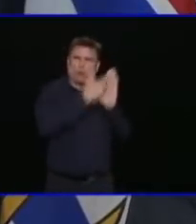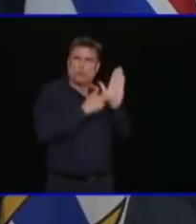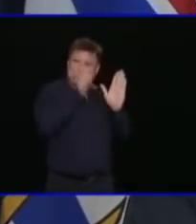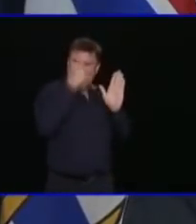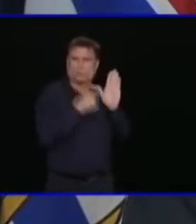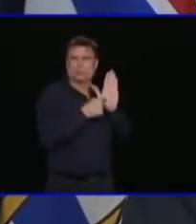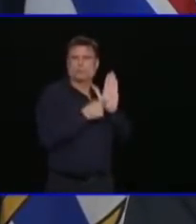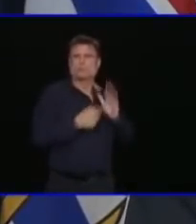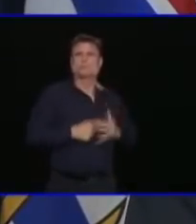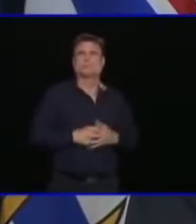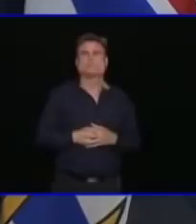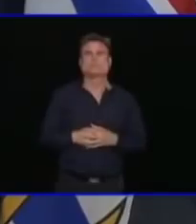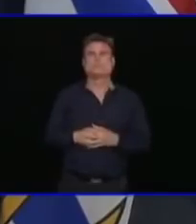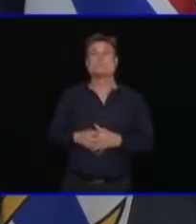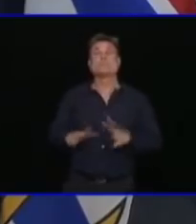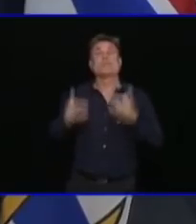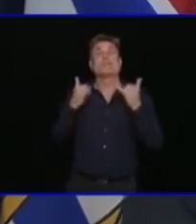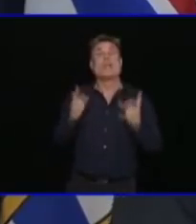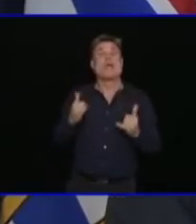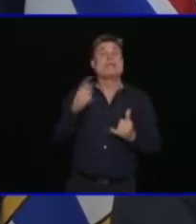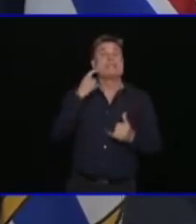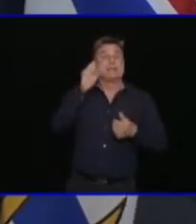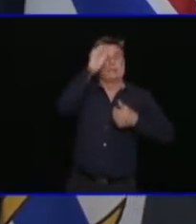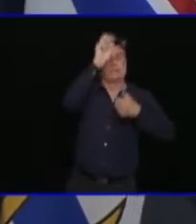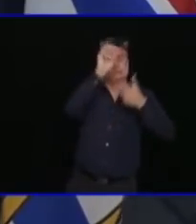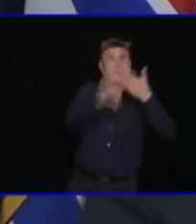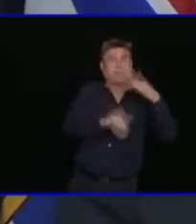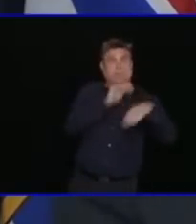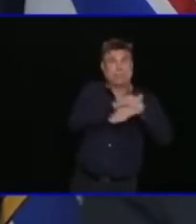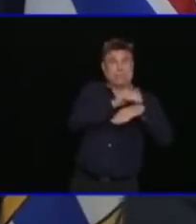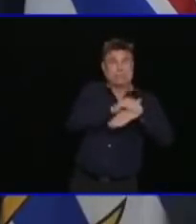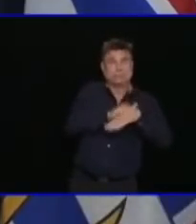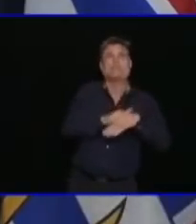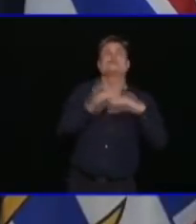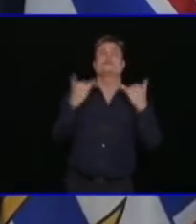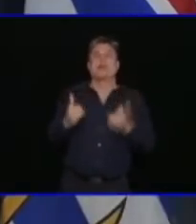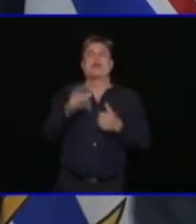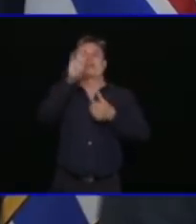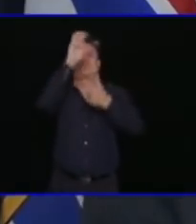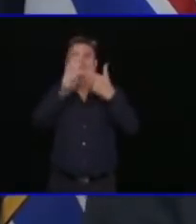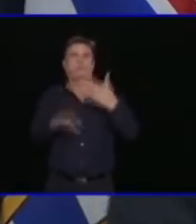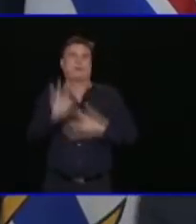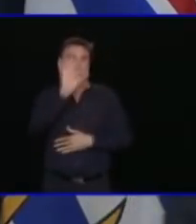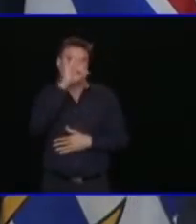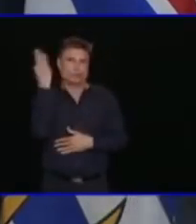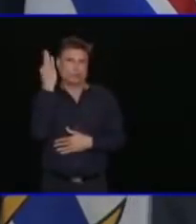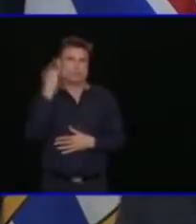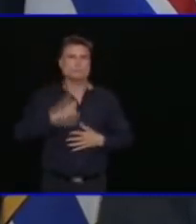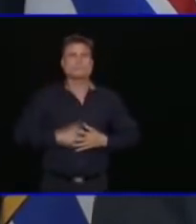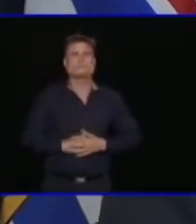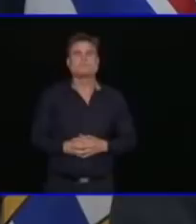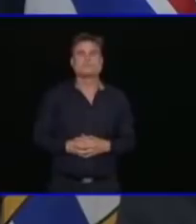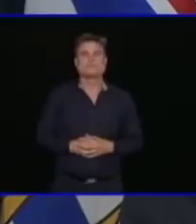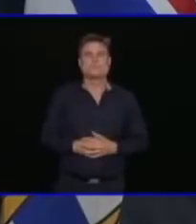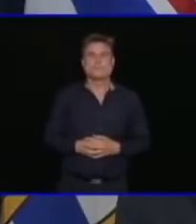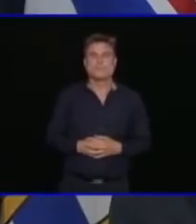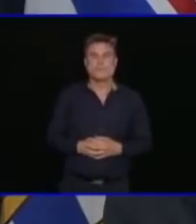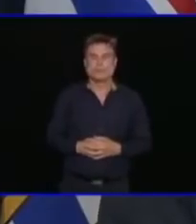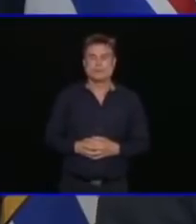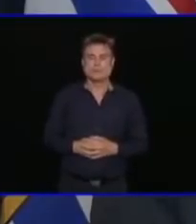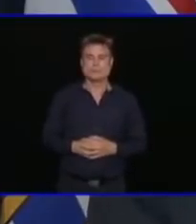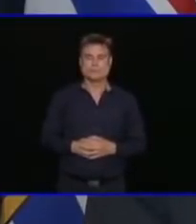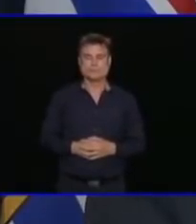des 17 et 18 juillet, celle des 18 juillet et 19 juillet, et celle de 19